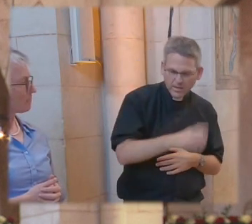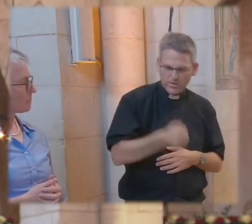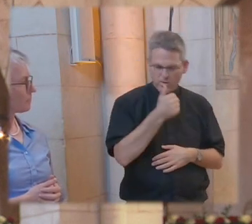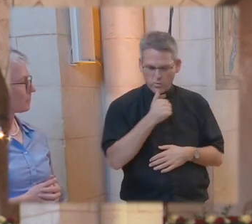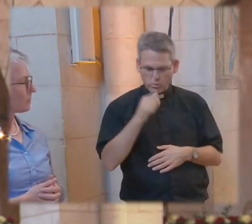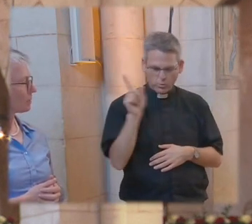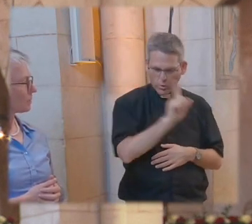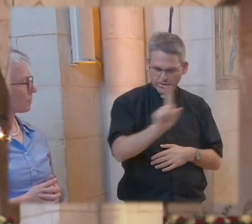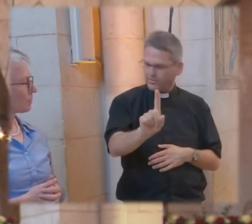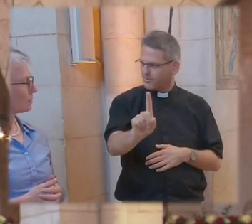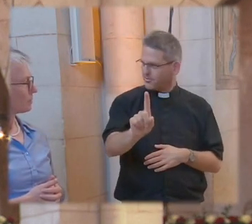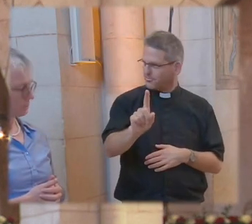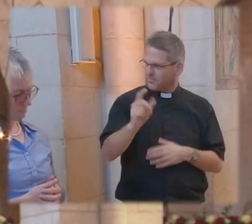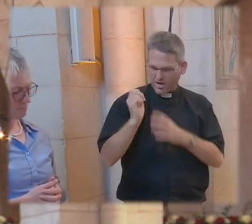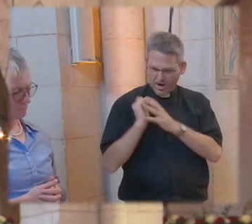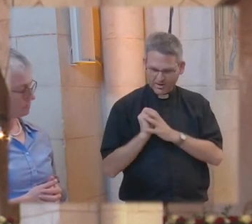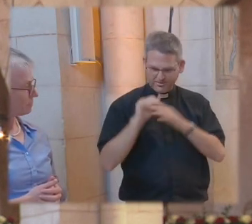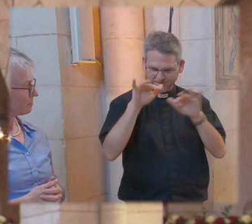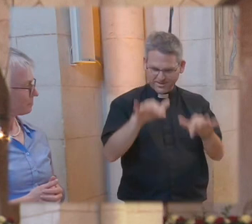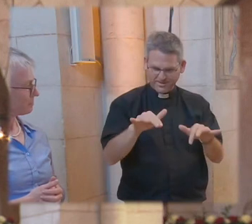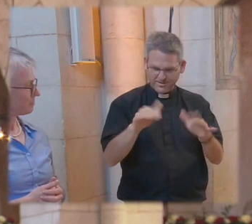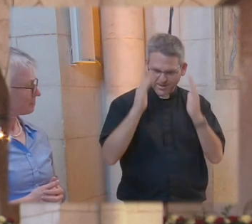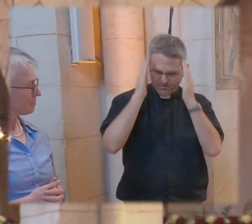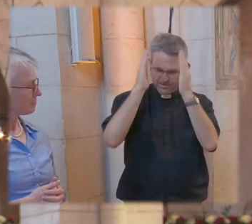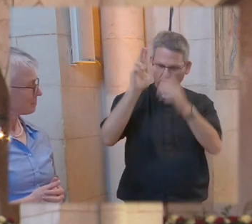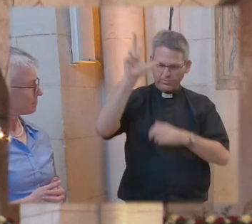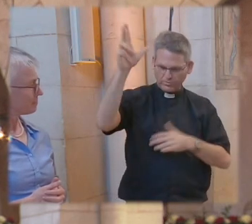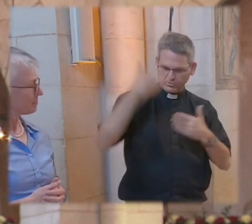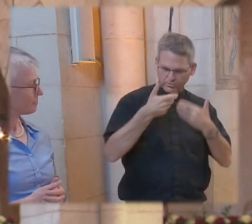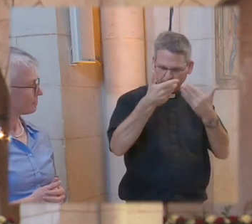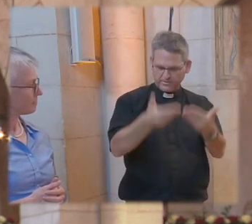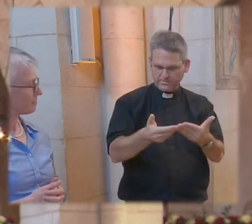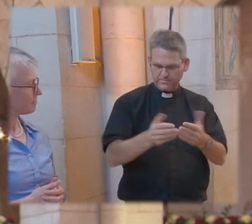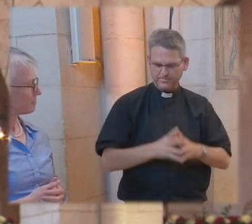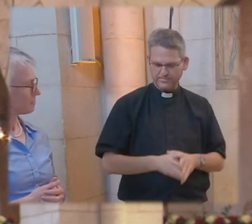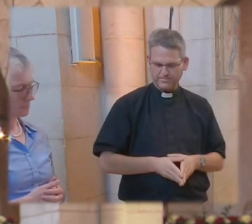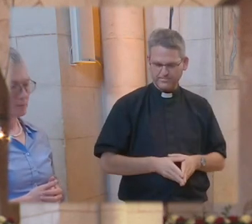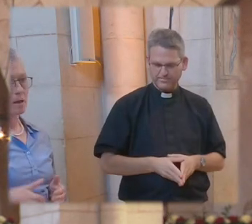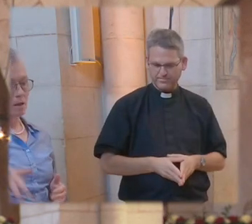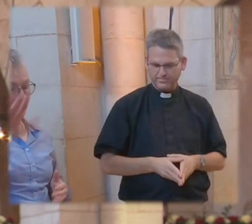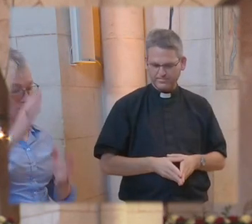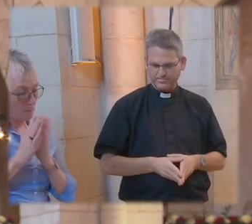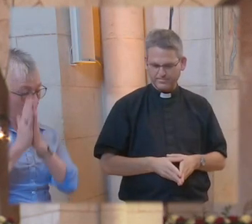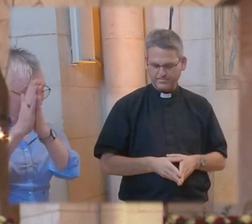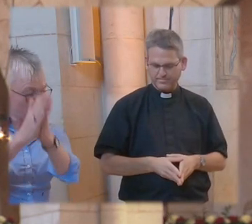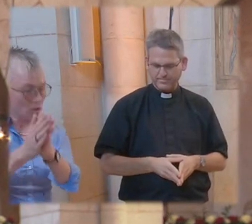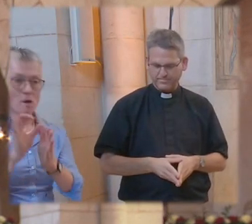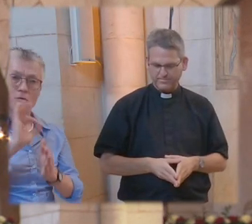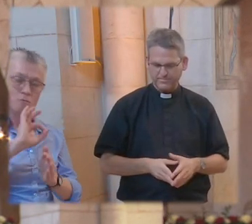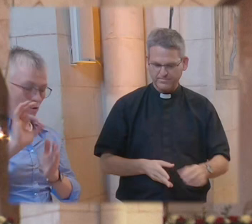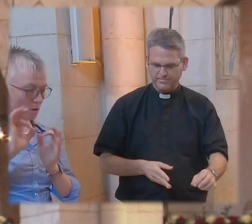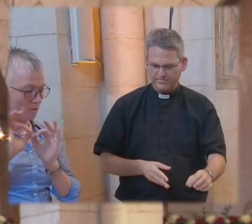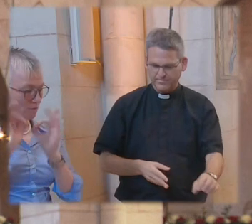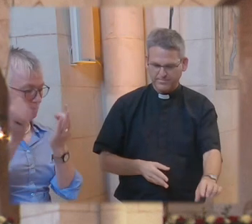Kirche hineingewachsen, der ihm ein Leben lang Halt gab. Wir beten für